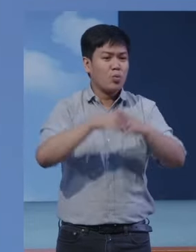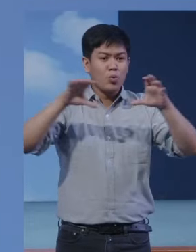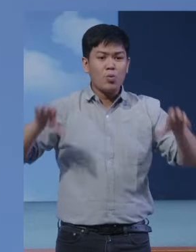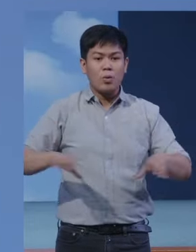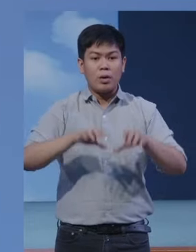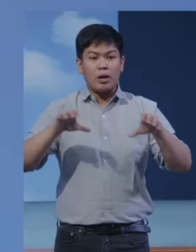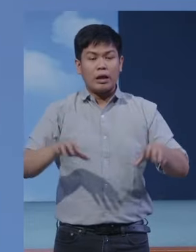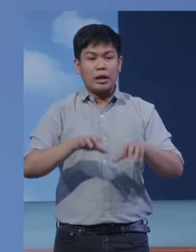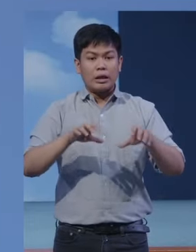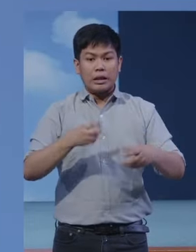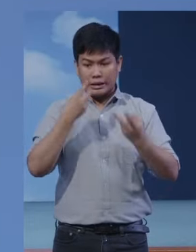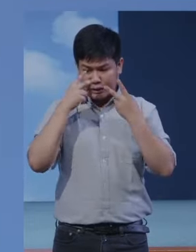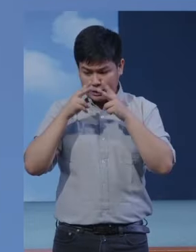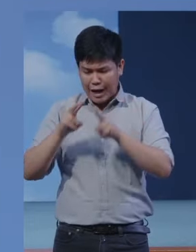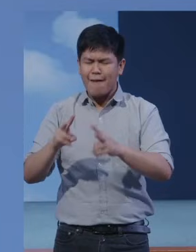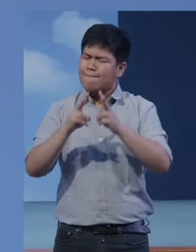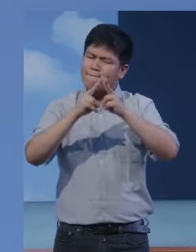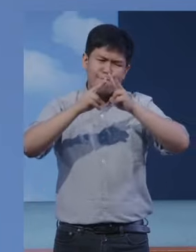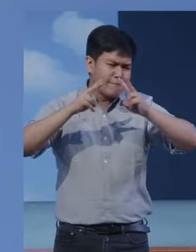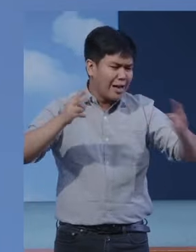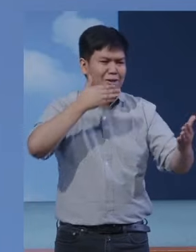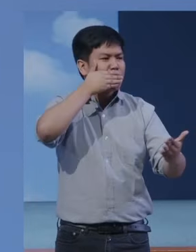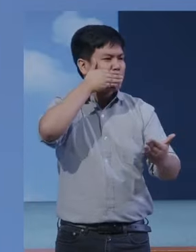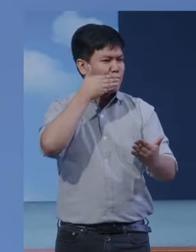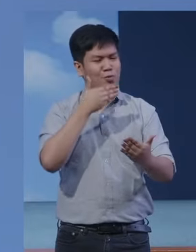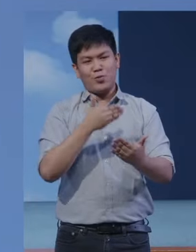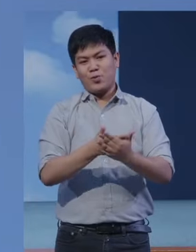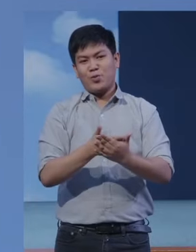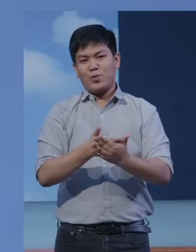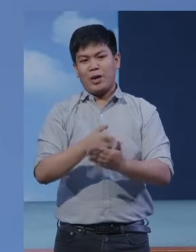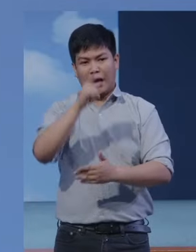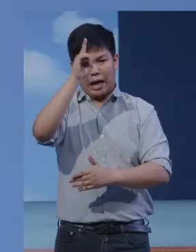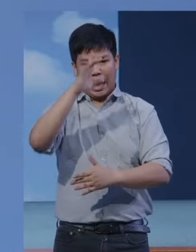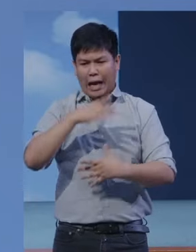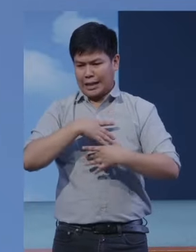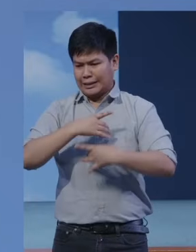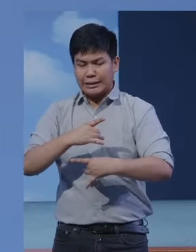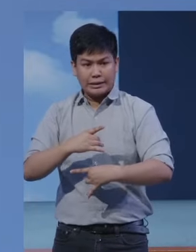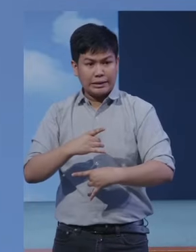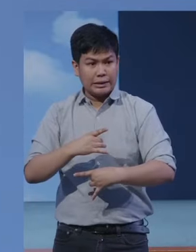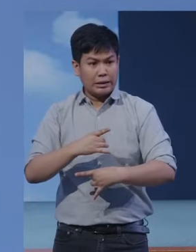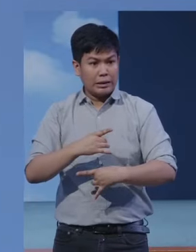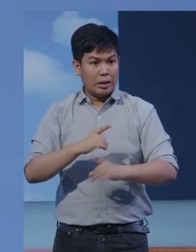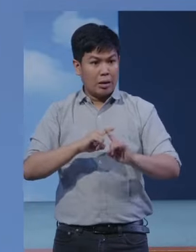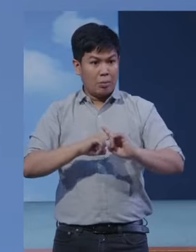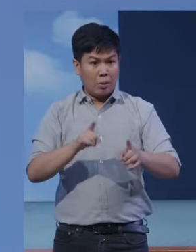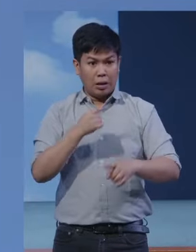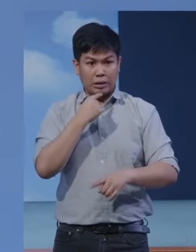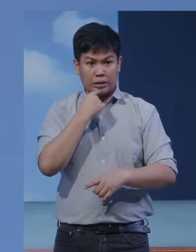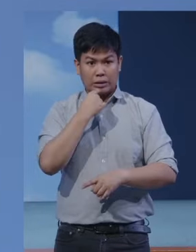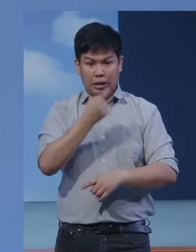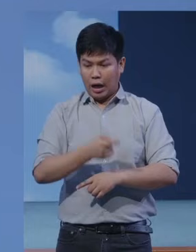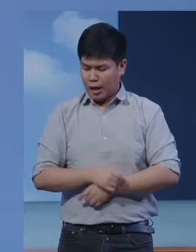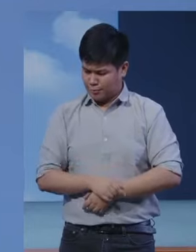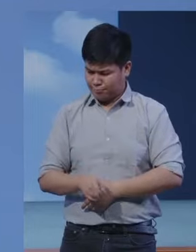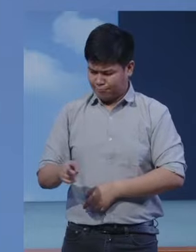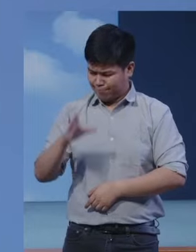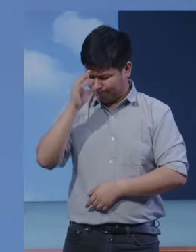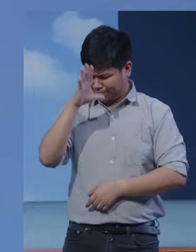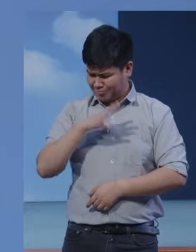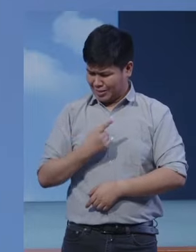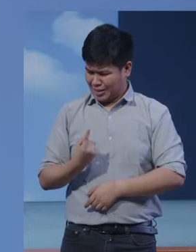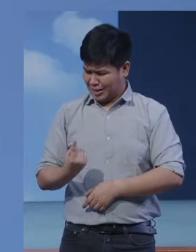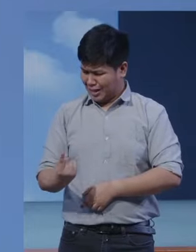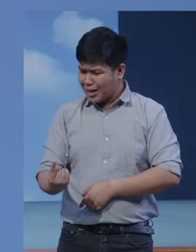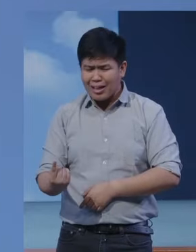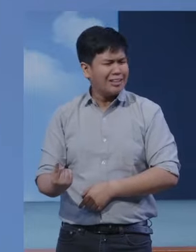and behold it was very good Pero ito pong it was not good that man is is alone nasa day 6 pa